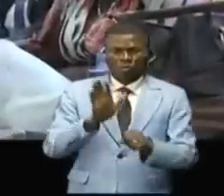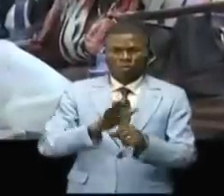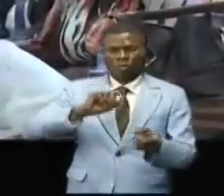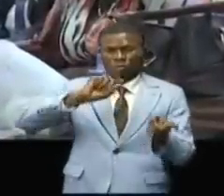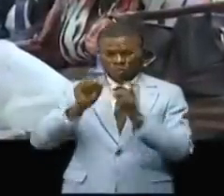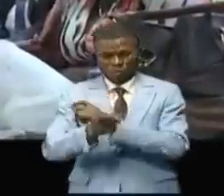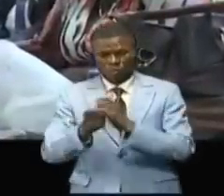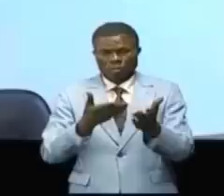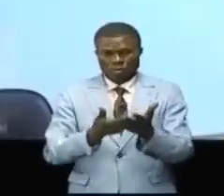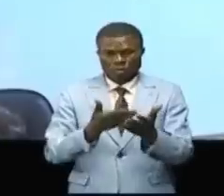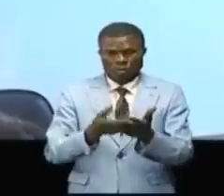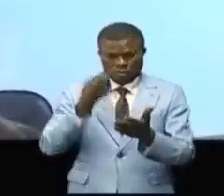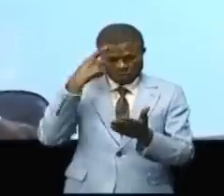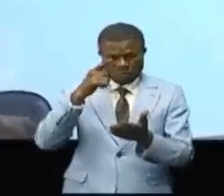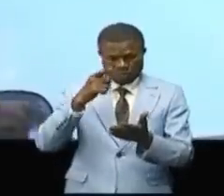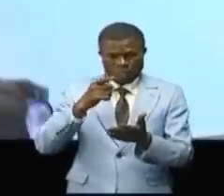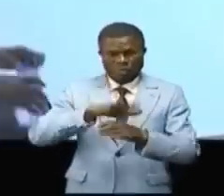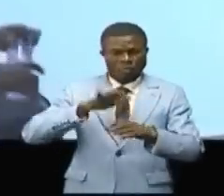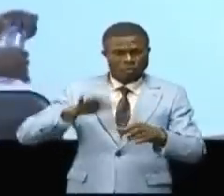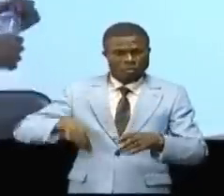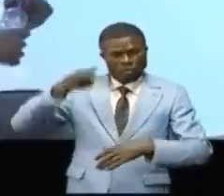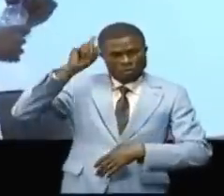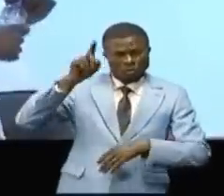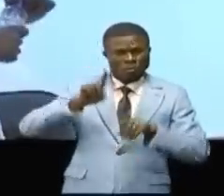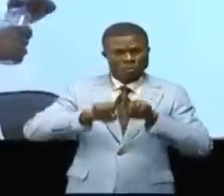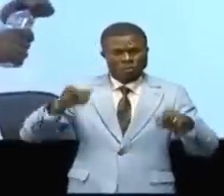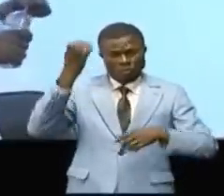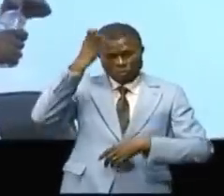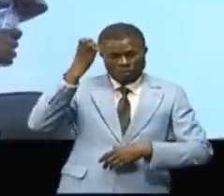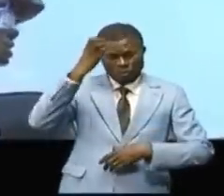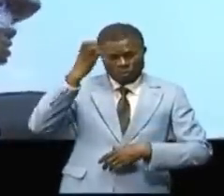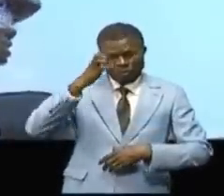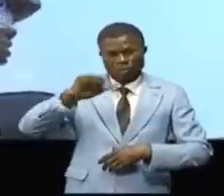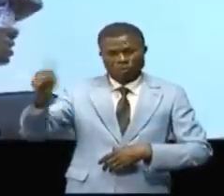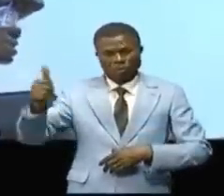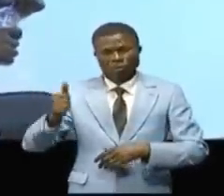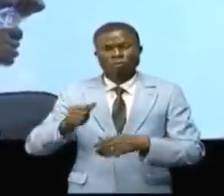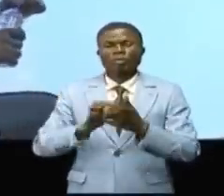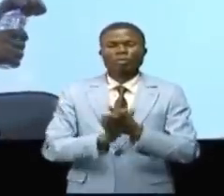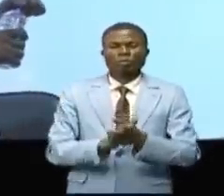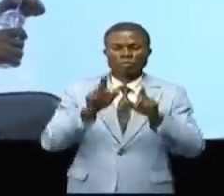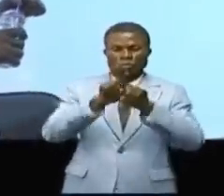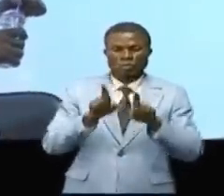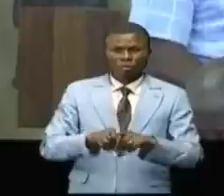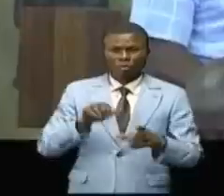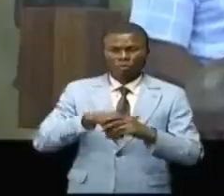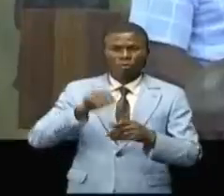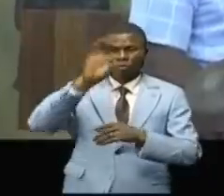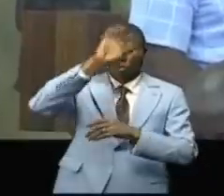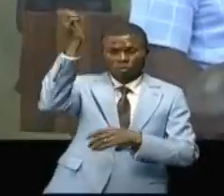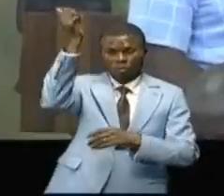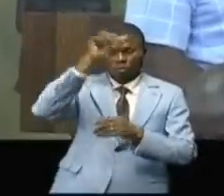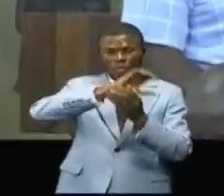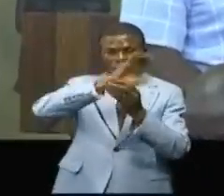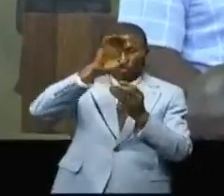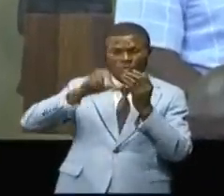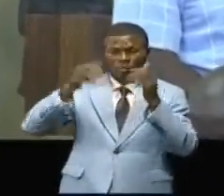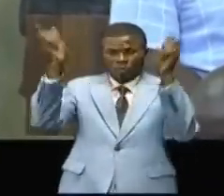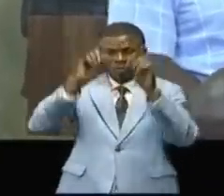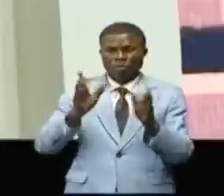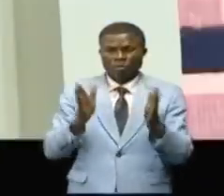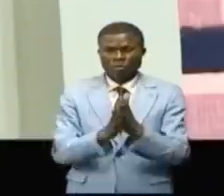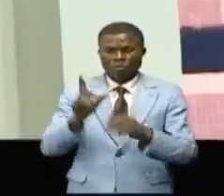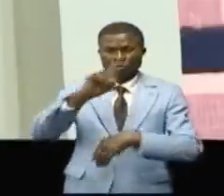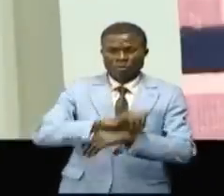sont prévues pour rattraper les retards qu'accuse l'ACP par rapport aux autres agences, même au niveau du continent africain. Pendant 10 jours,